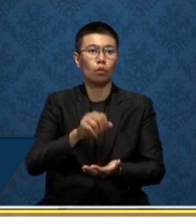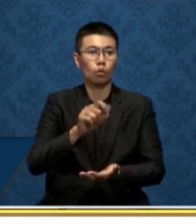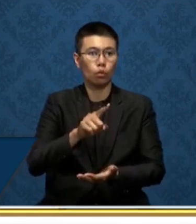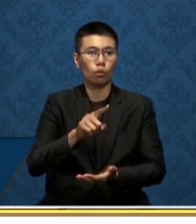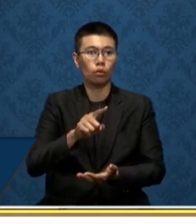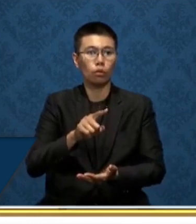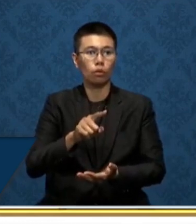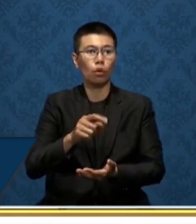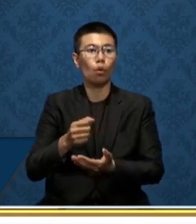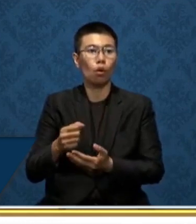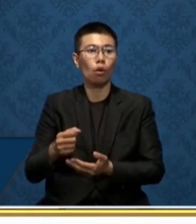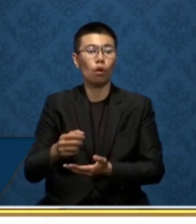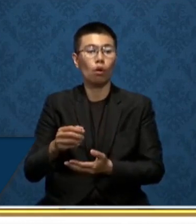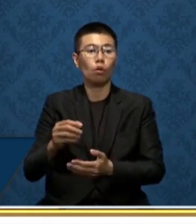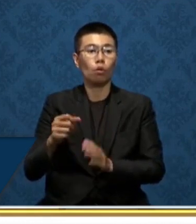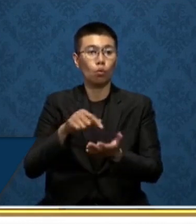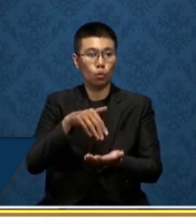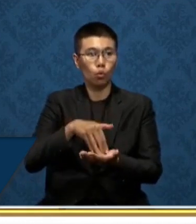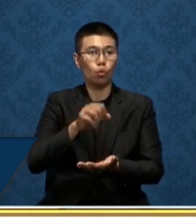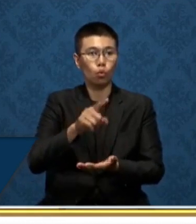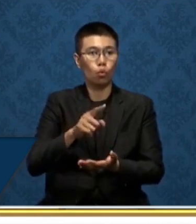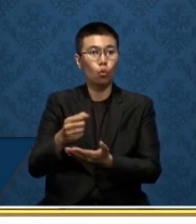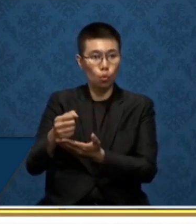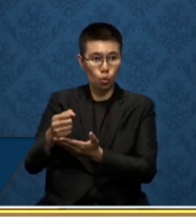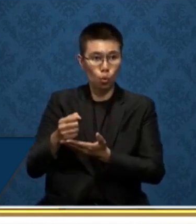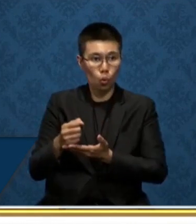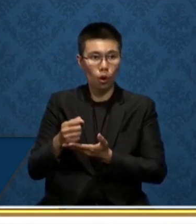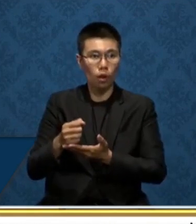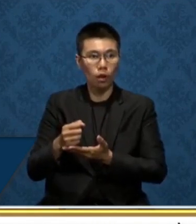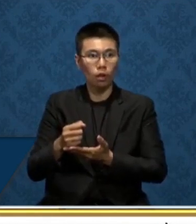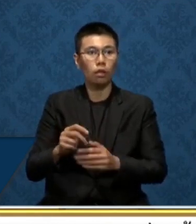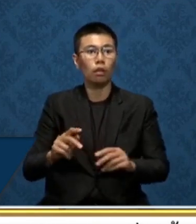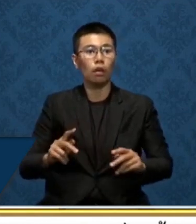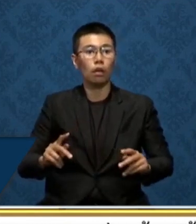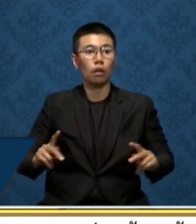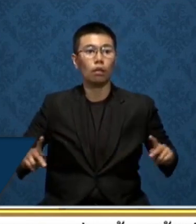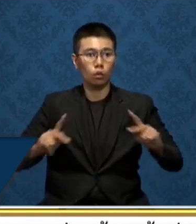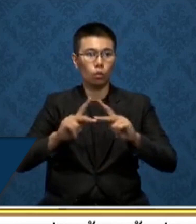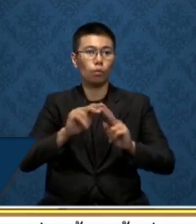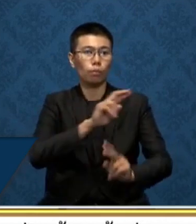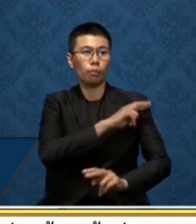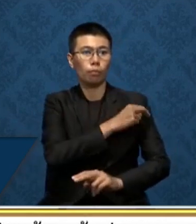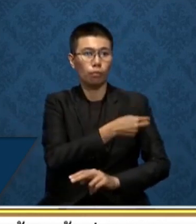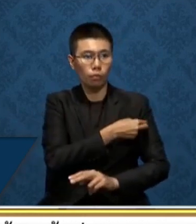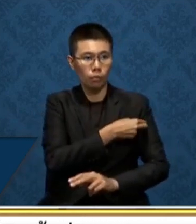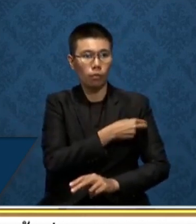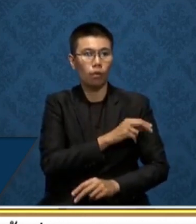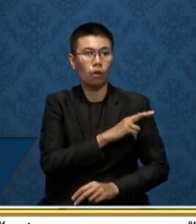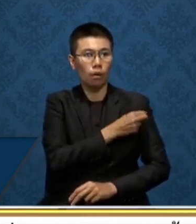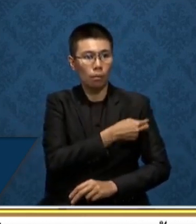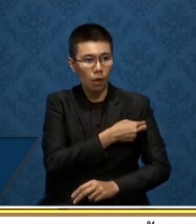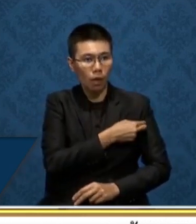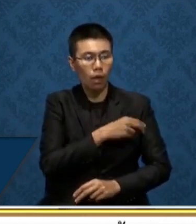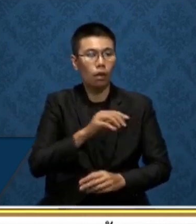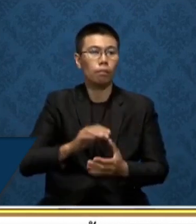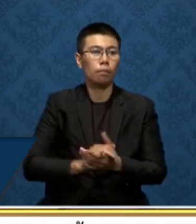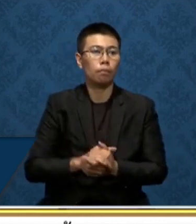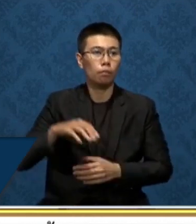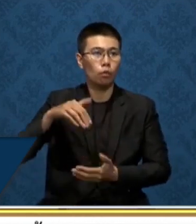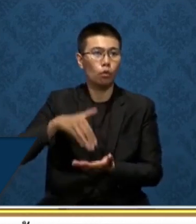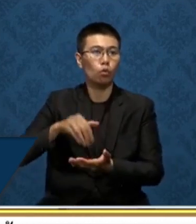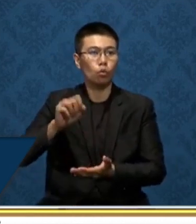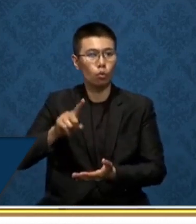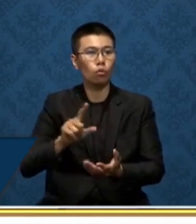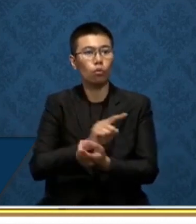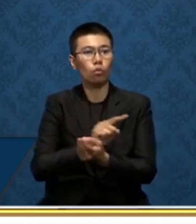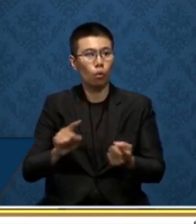ได้นะครับศูนย์พึ่งได้สำนักงานปลัดกระทรวงสาธารณสุขสำนักงานการแพทย์สำนักอนามัยโรงพยาบาลตำรวจศูนย์ช่วยเหลือสังคม